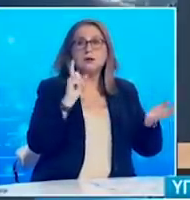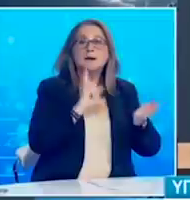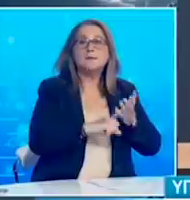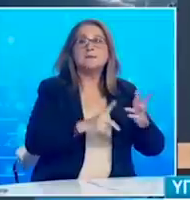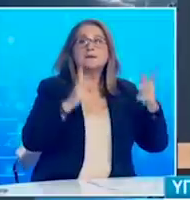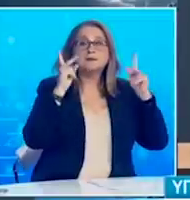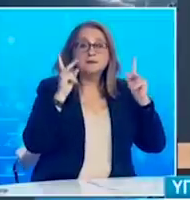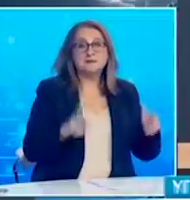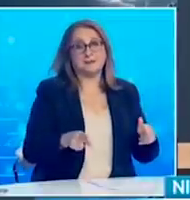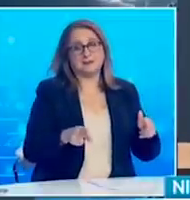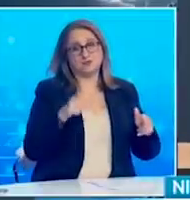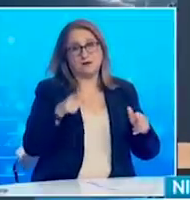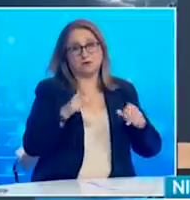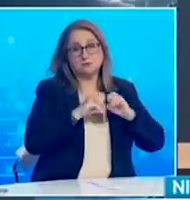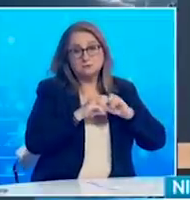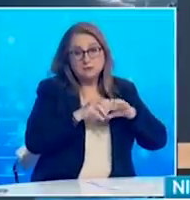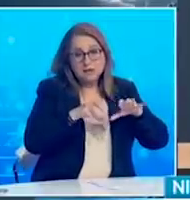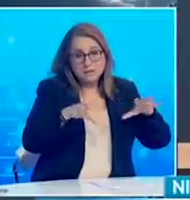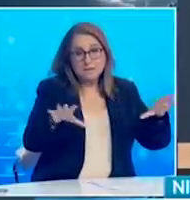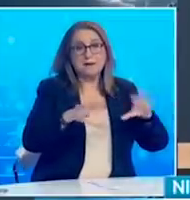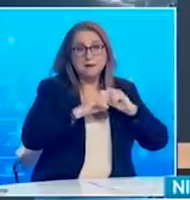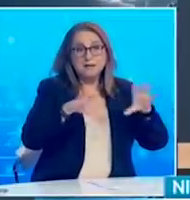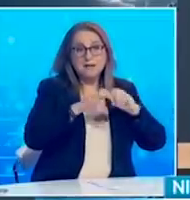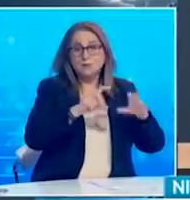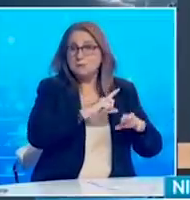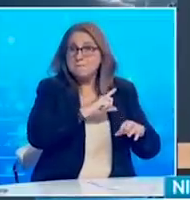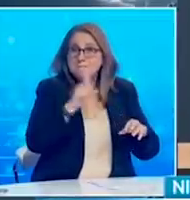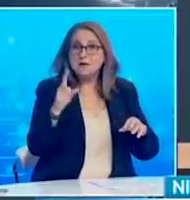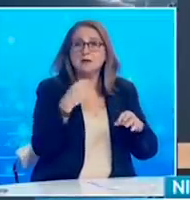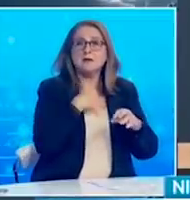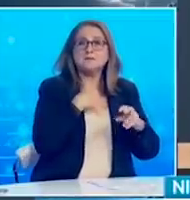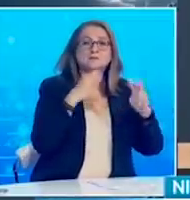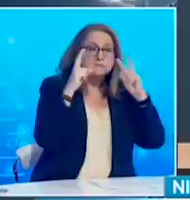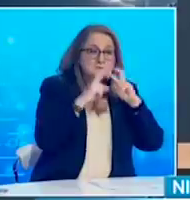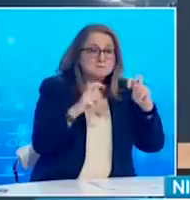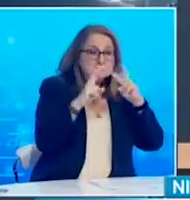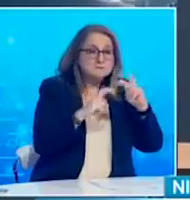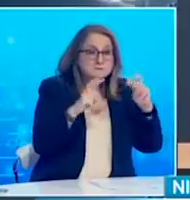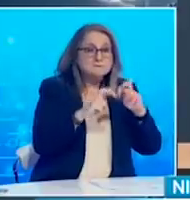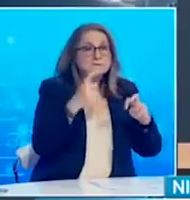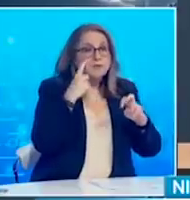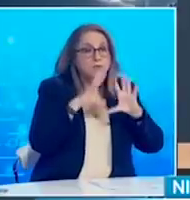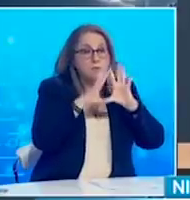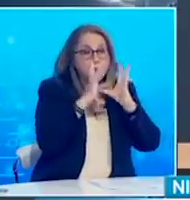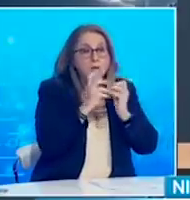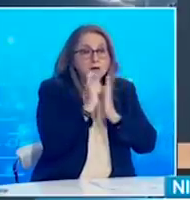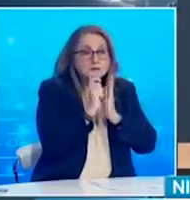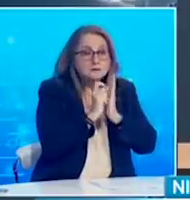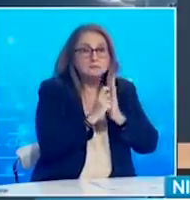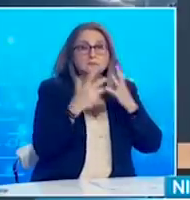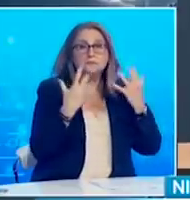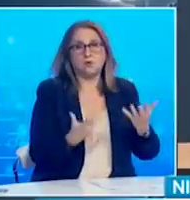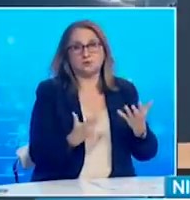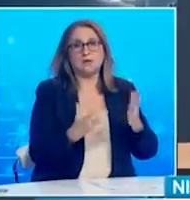της πανδημίας, παρακολουθούμε την επιδημιολογική εικόνα κάθε περιοχής και αντιδρούμε σε κάθε διαφοροποίηση των δεδομένων. Για παράδειγμα,